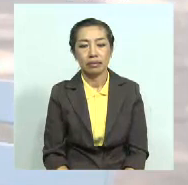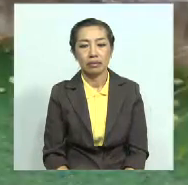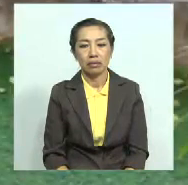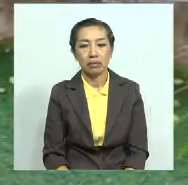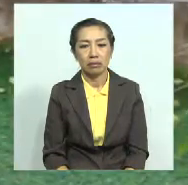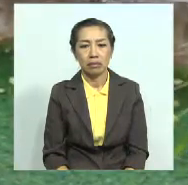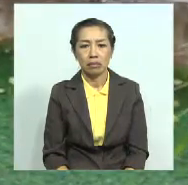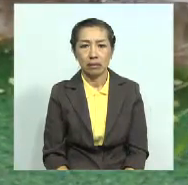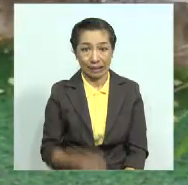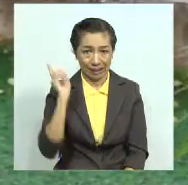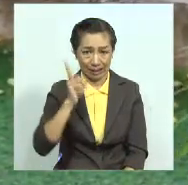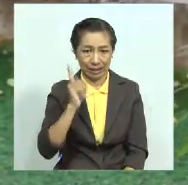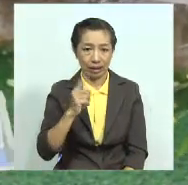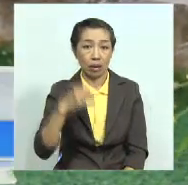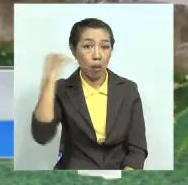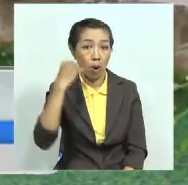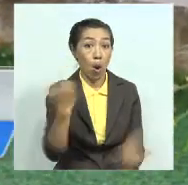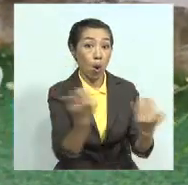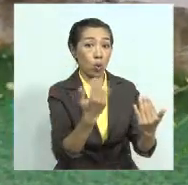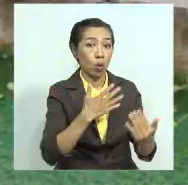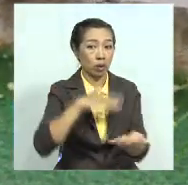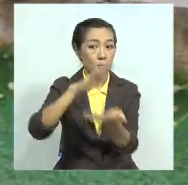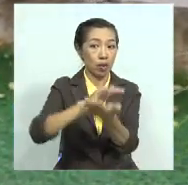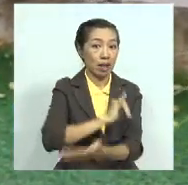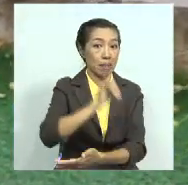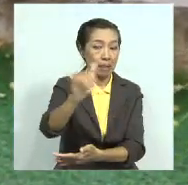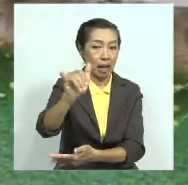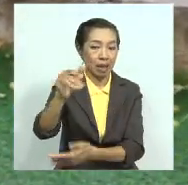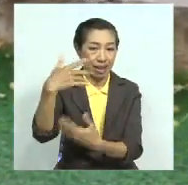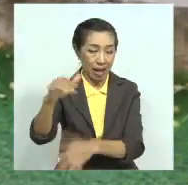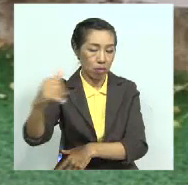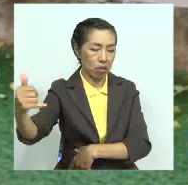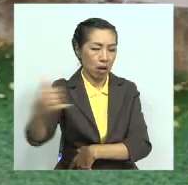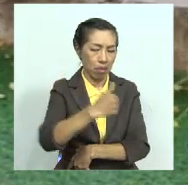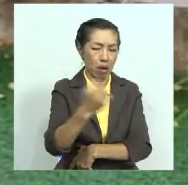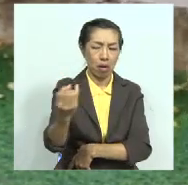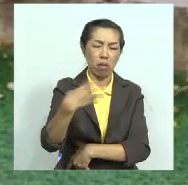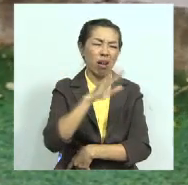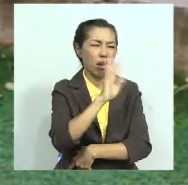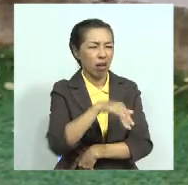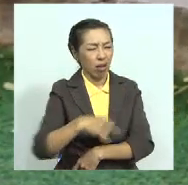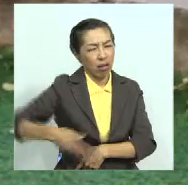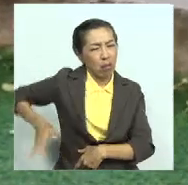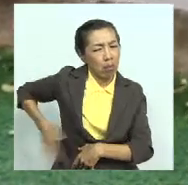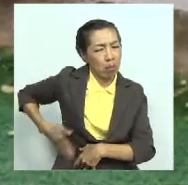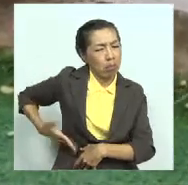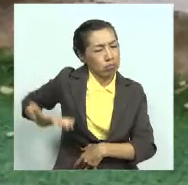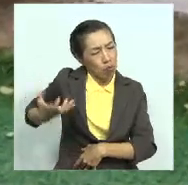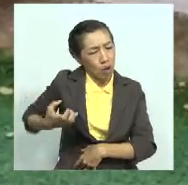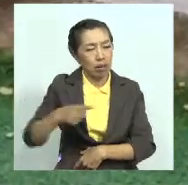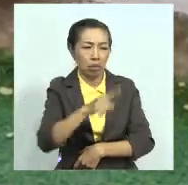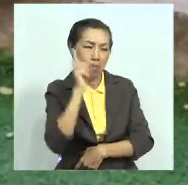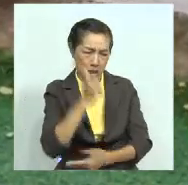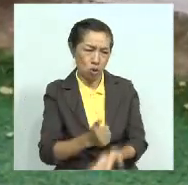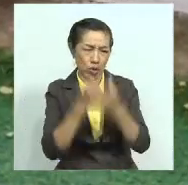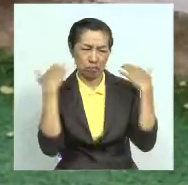นาดนี้ค่ะ คือปกติแล้วเขาไปโรงเรียนกลับมานะคะก็บ่นแม่หนูปวดหลังแม่นวดไหล่ให้หนูห